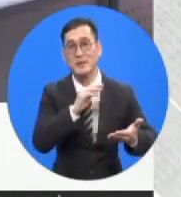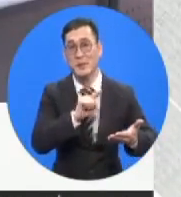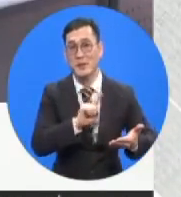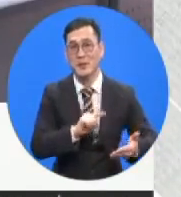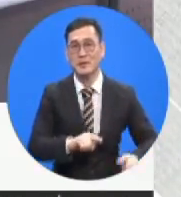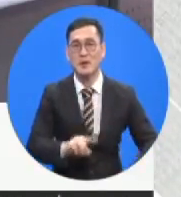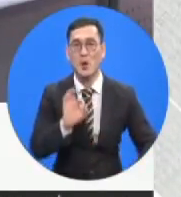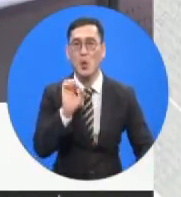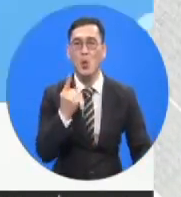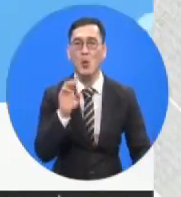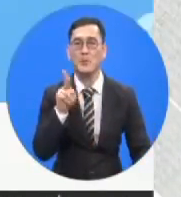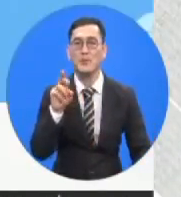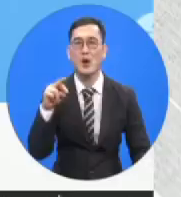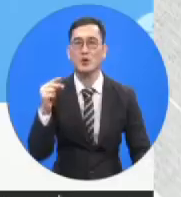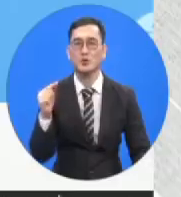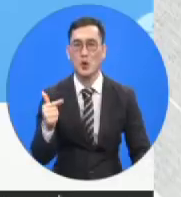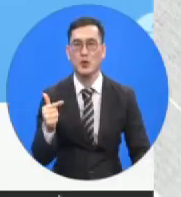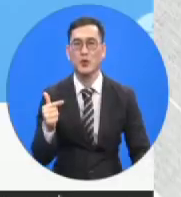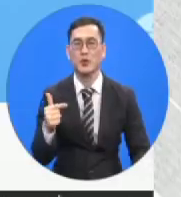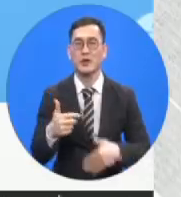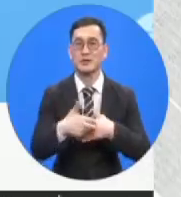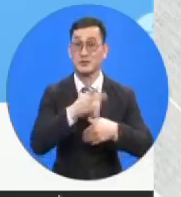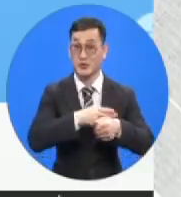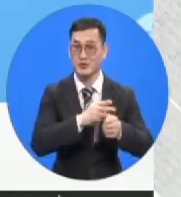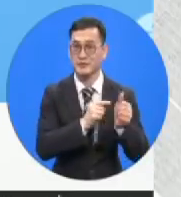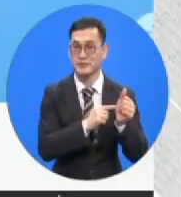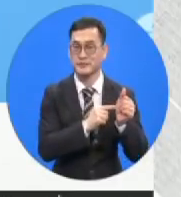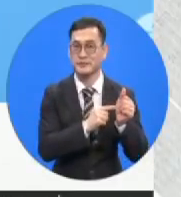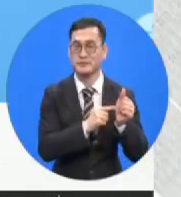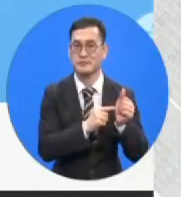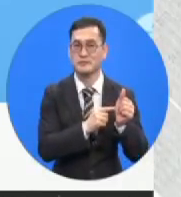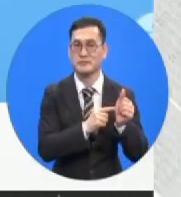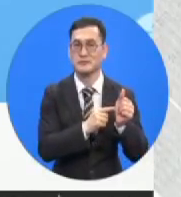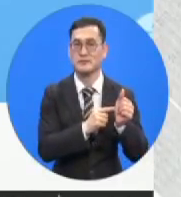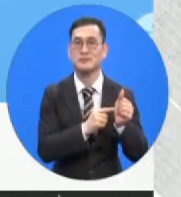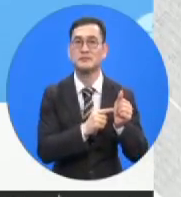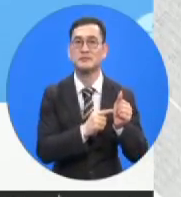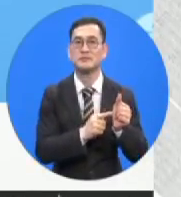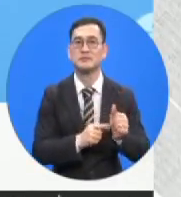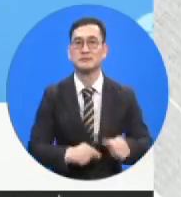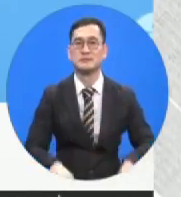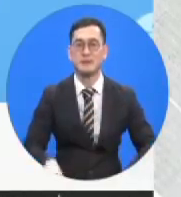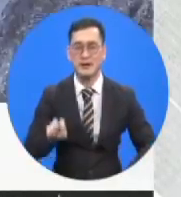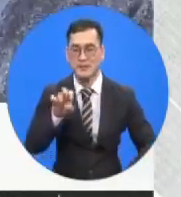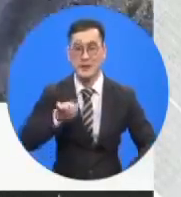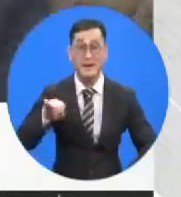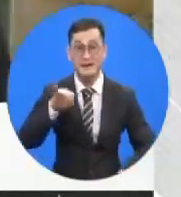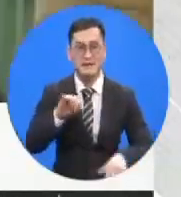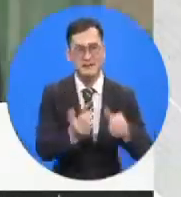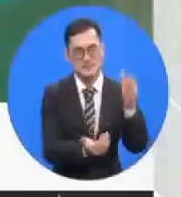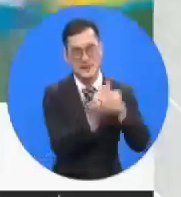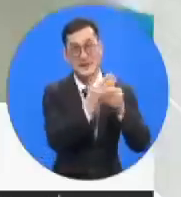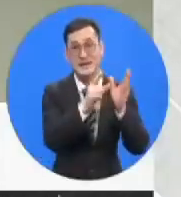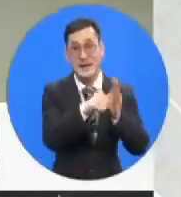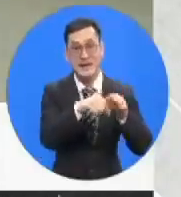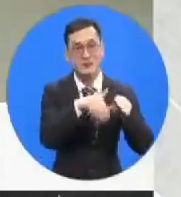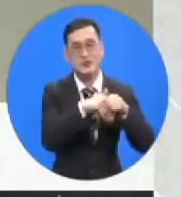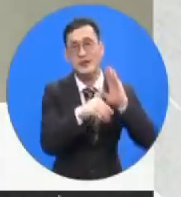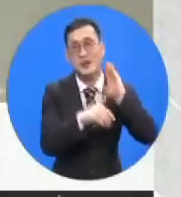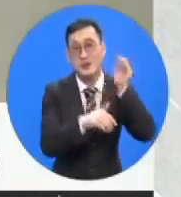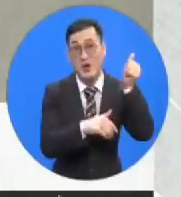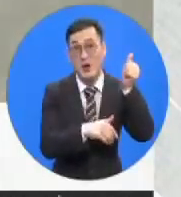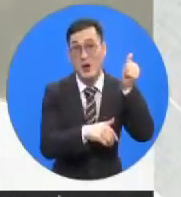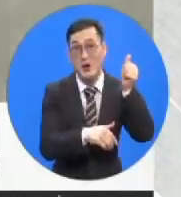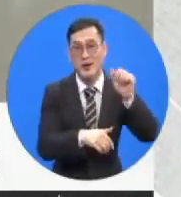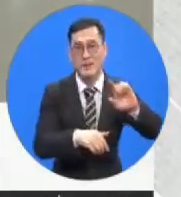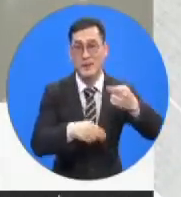오병돈 서울의대 교수가 기고한 내용인데 이런 게 돼 있더라고요. 제2의 메르스 사태 예방은 문재인 정부의 100대